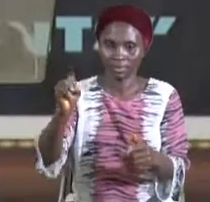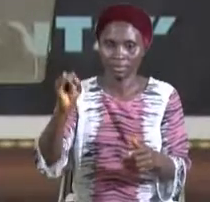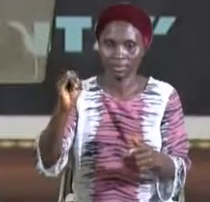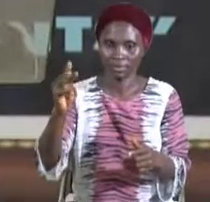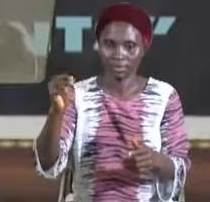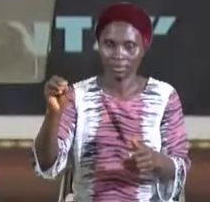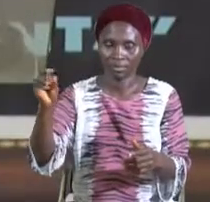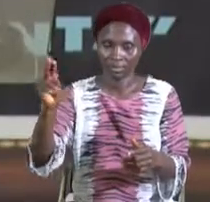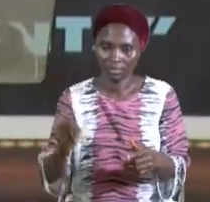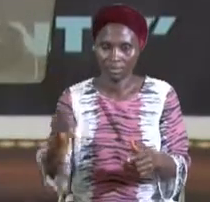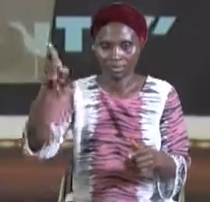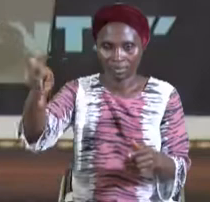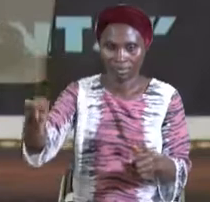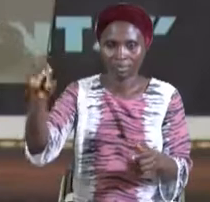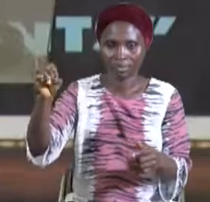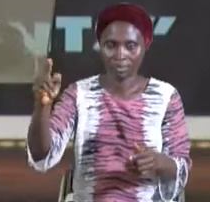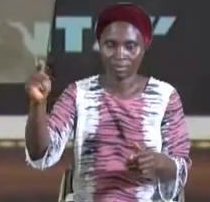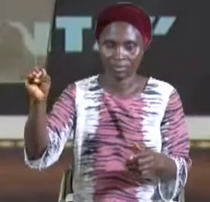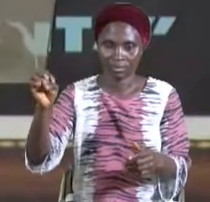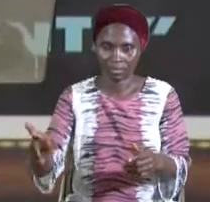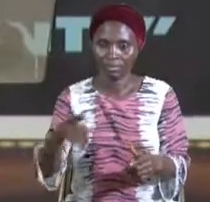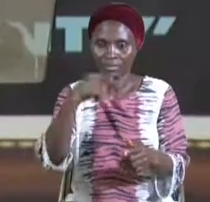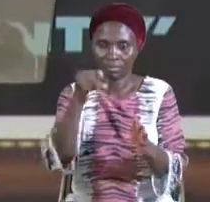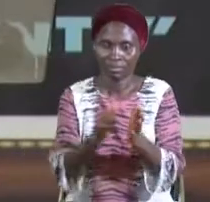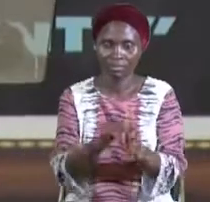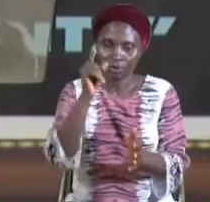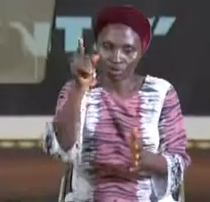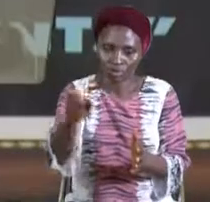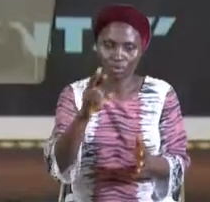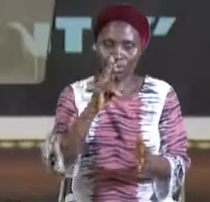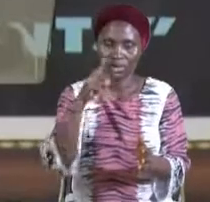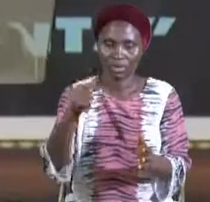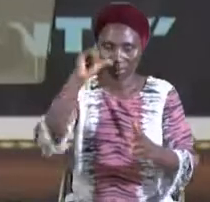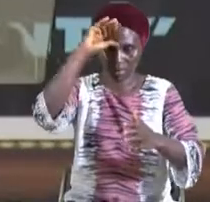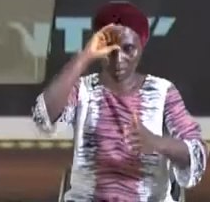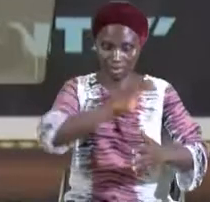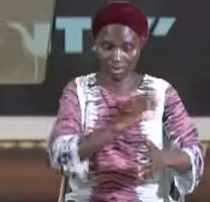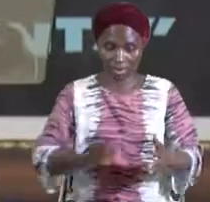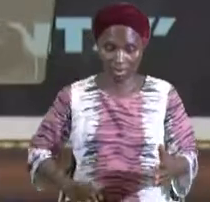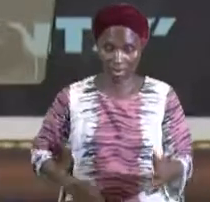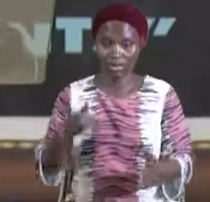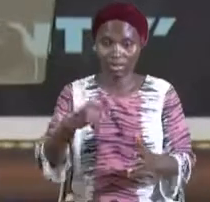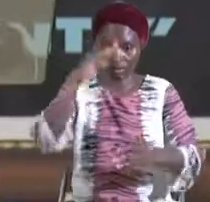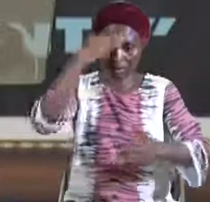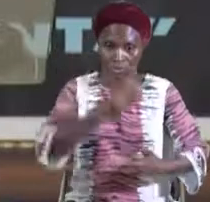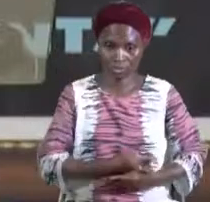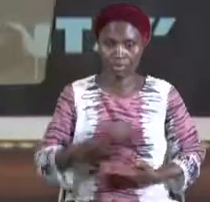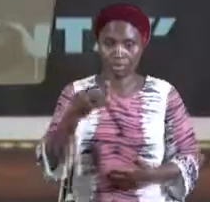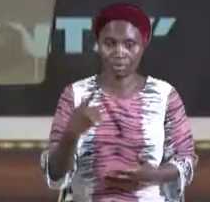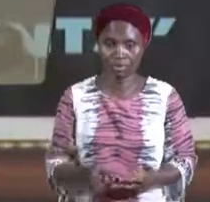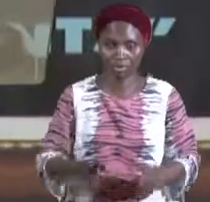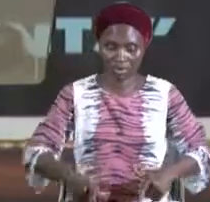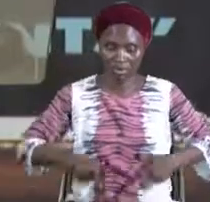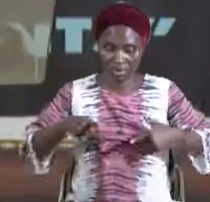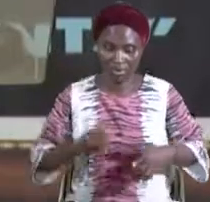du Dieu vivant. Tu es le Christ, le Fils du Dieu vivant. Rappelez-vous,